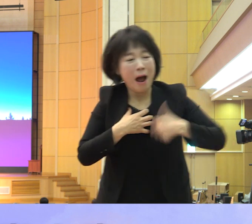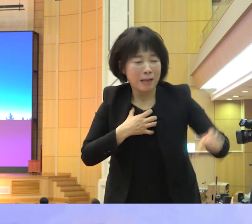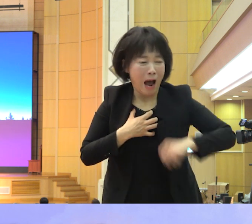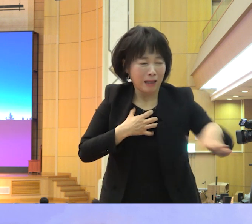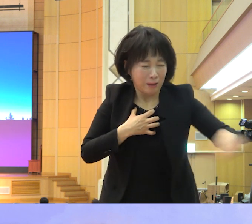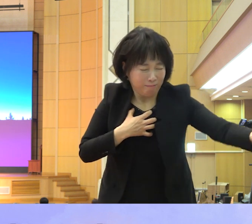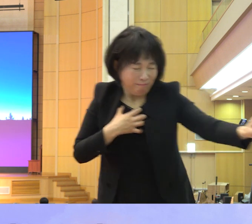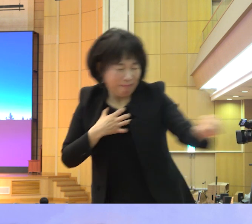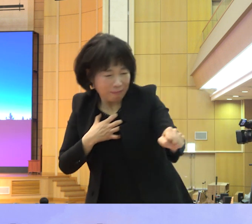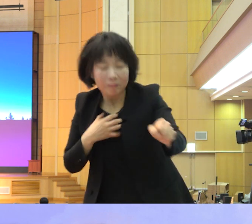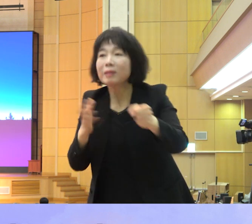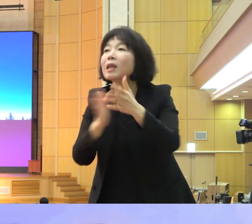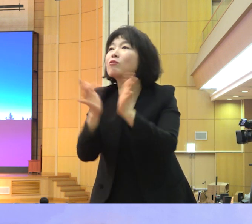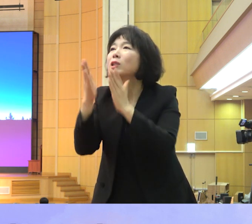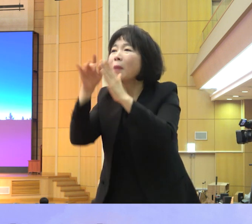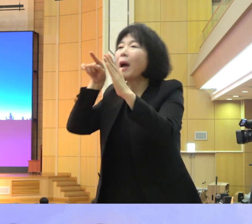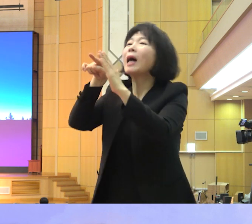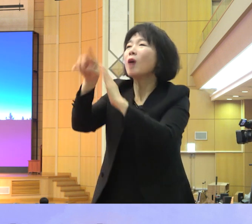그